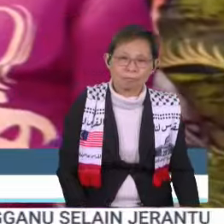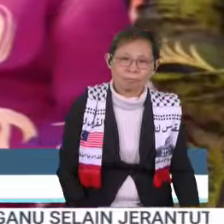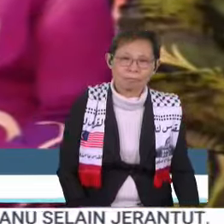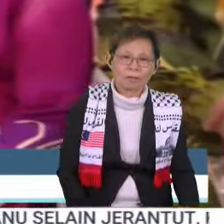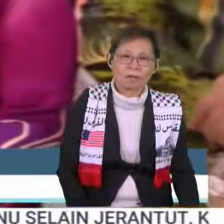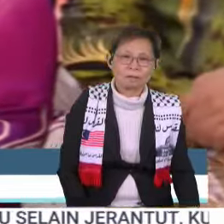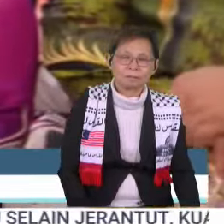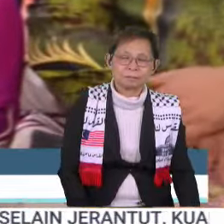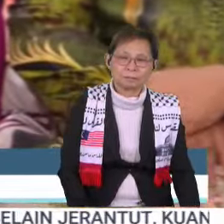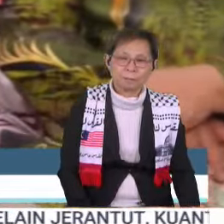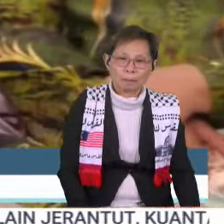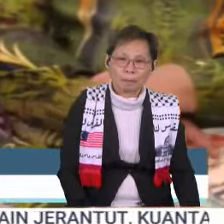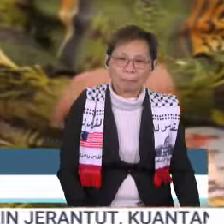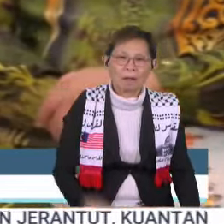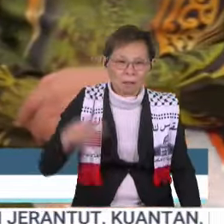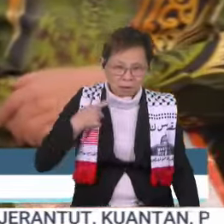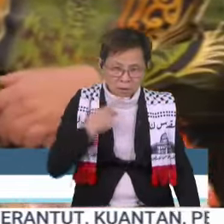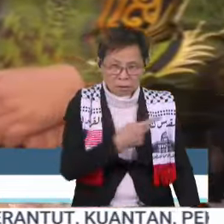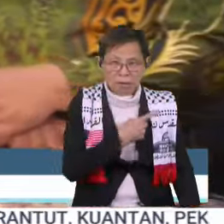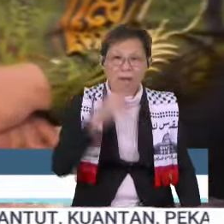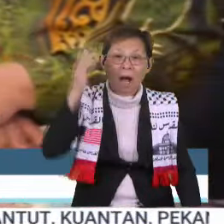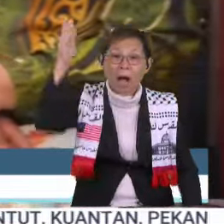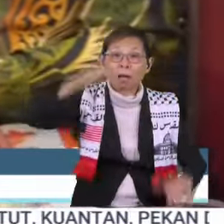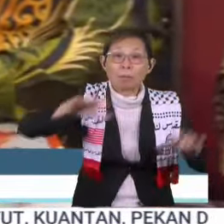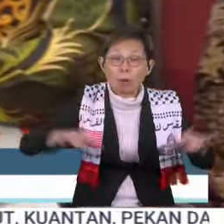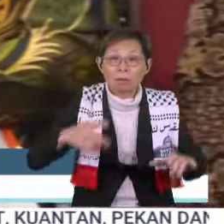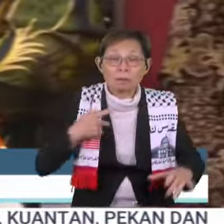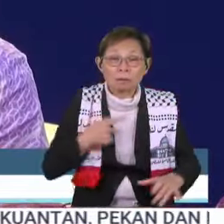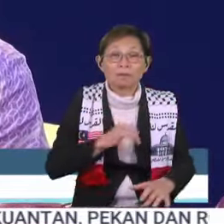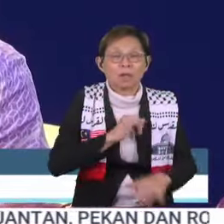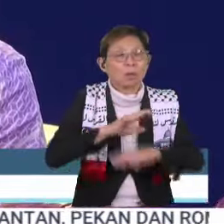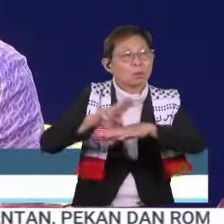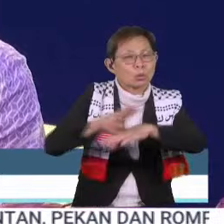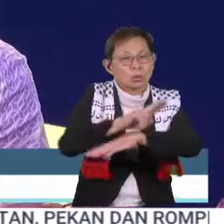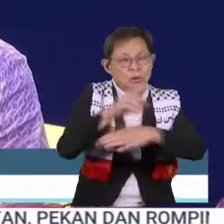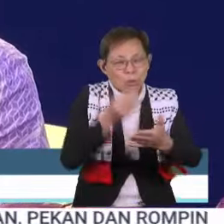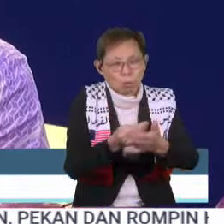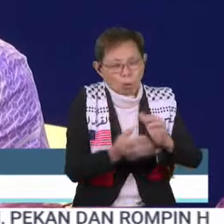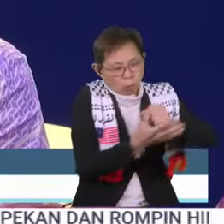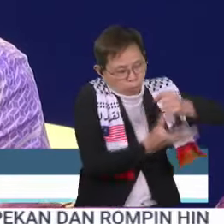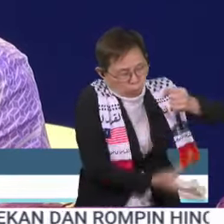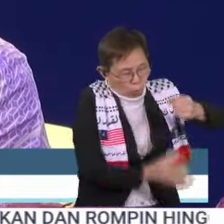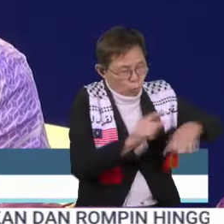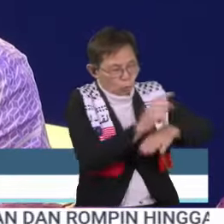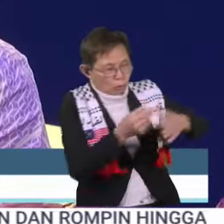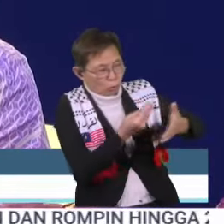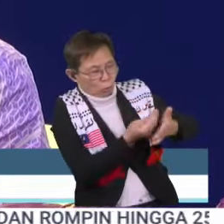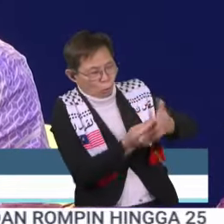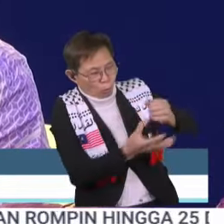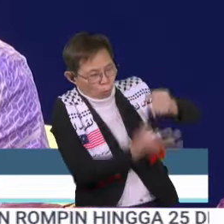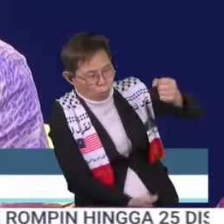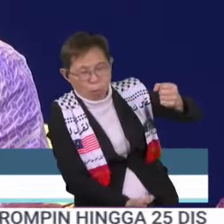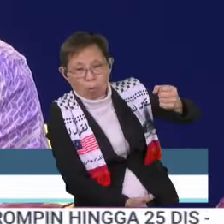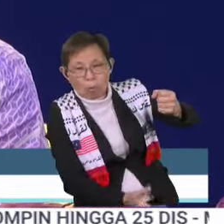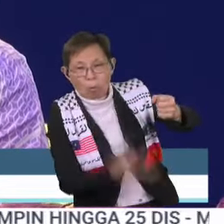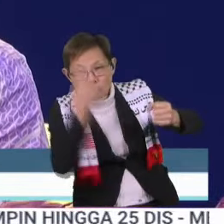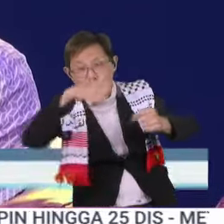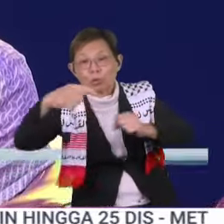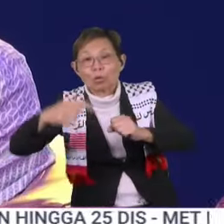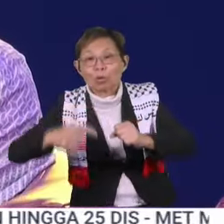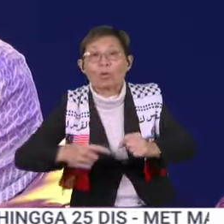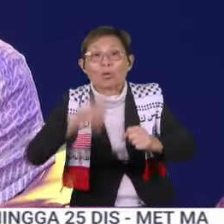Dan ini kita akan lakukan, saya gunakan dana mudah cara infrastruktur